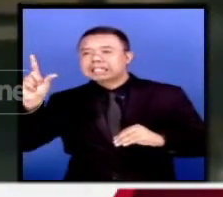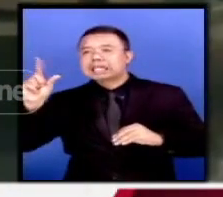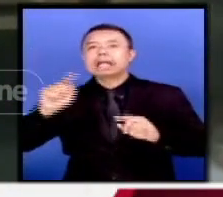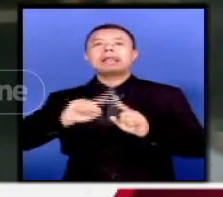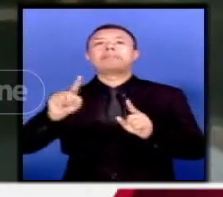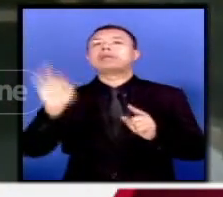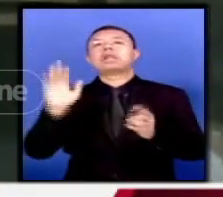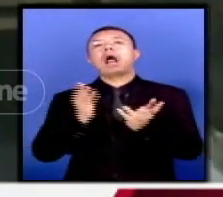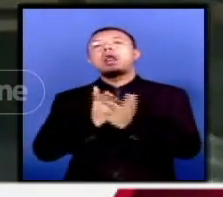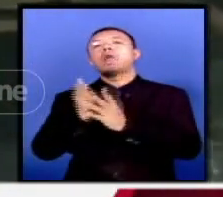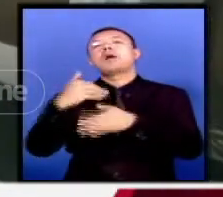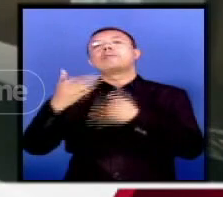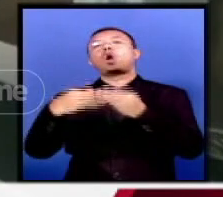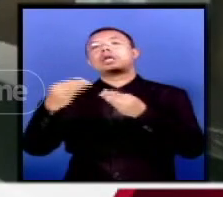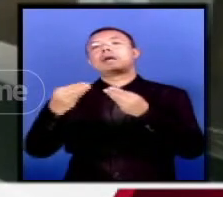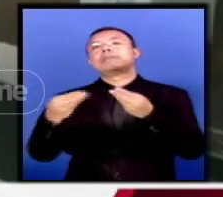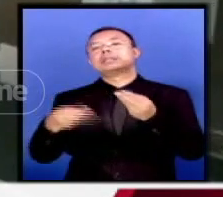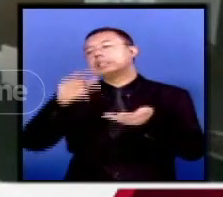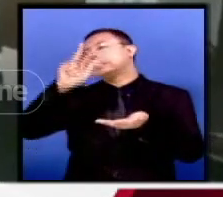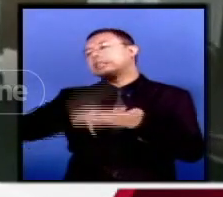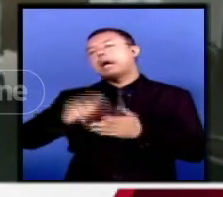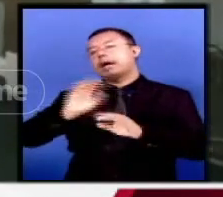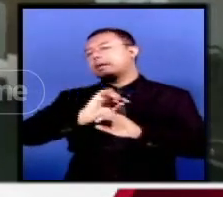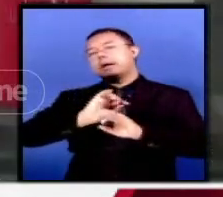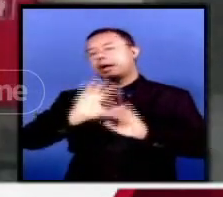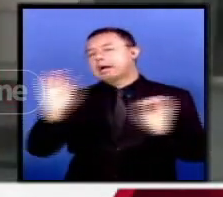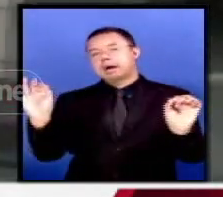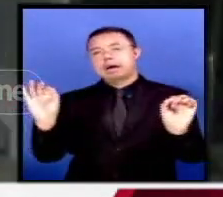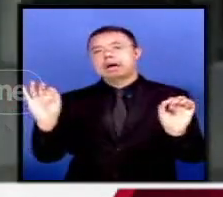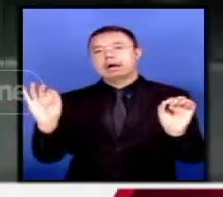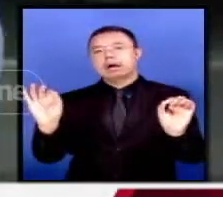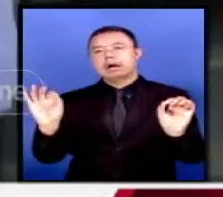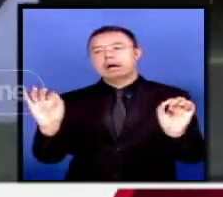tanpa melalui prosedur administrasi dan aturan yang benar.